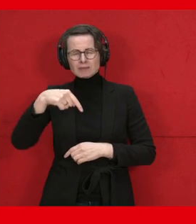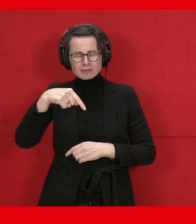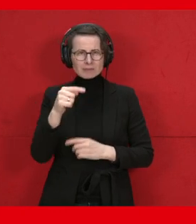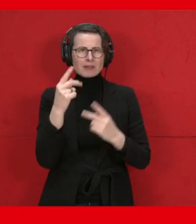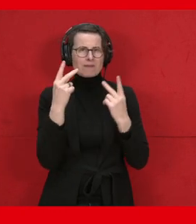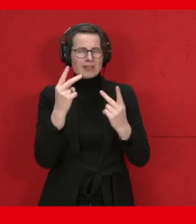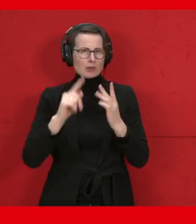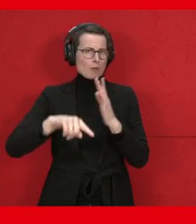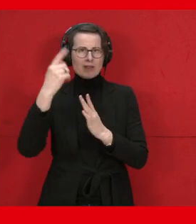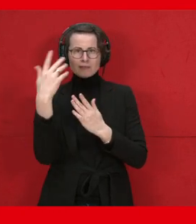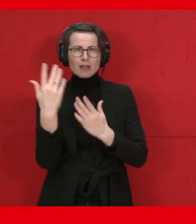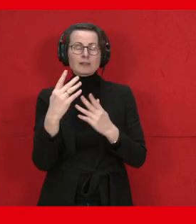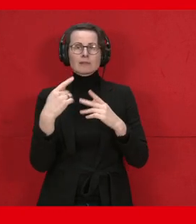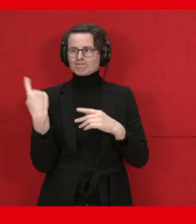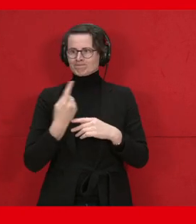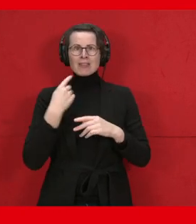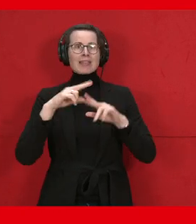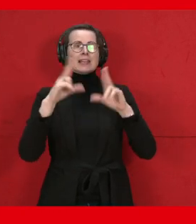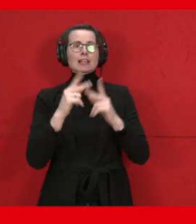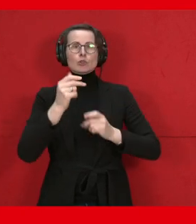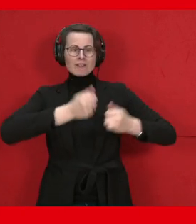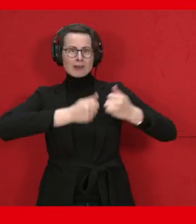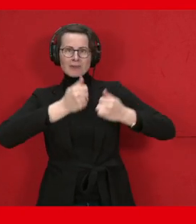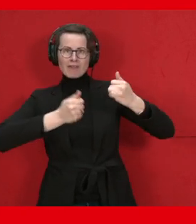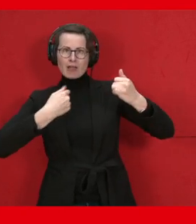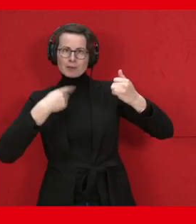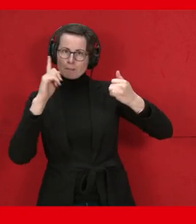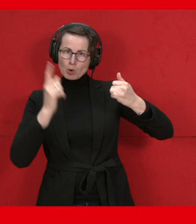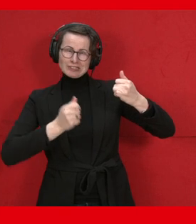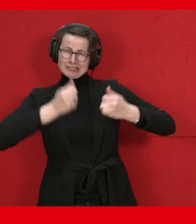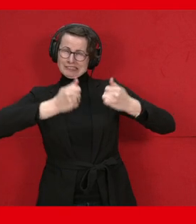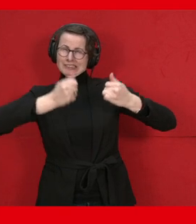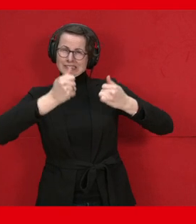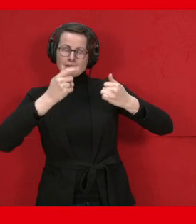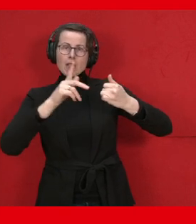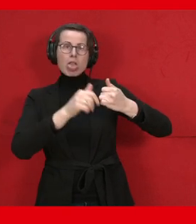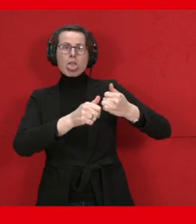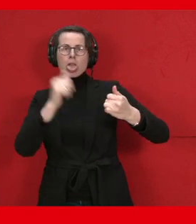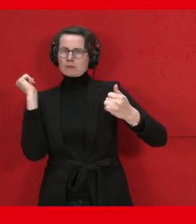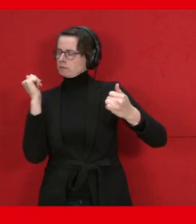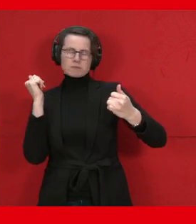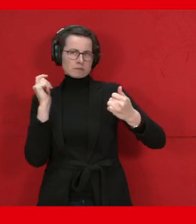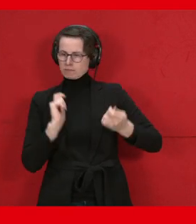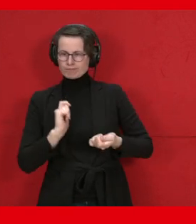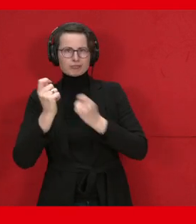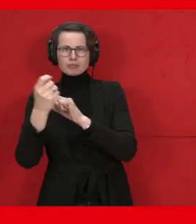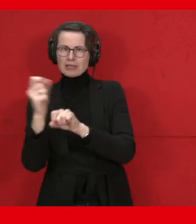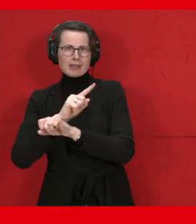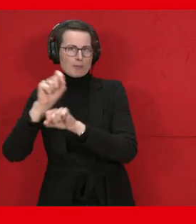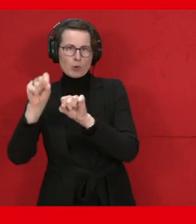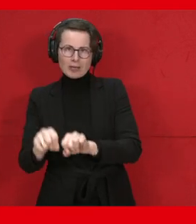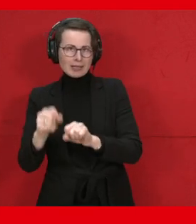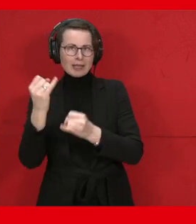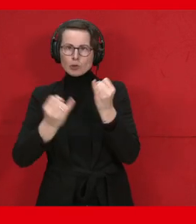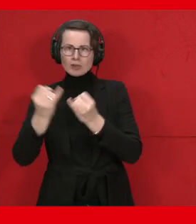ganz am Anfang. Internationale Wettbewerbsfähigkeit bei der Transformation muss ganz oben stehen. Sonst wird die Transformation nicht gelingen und die